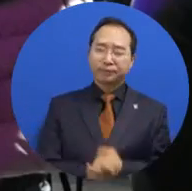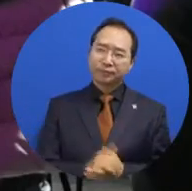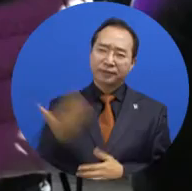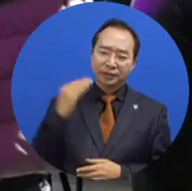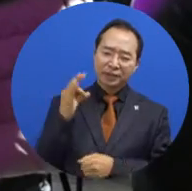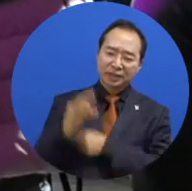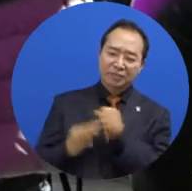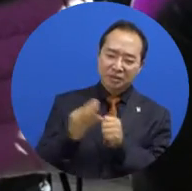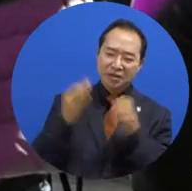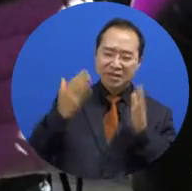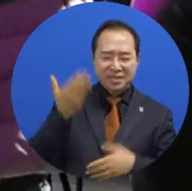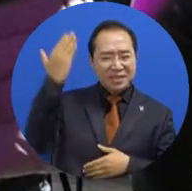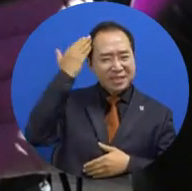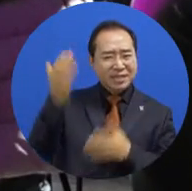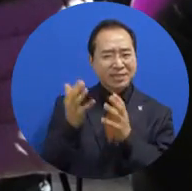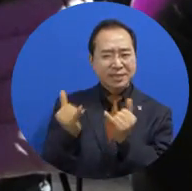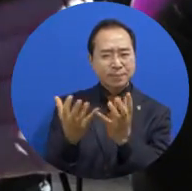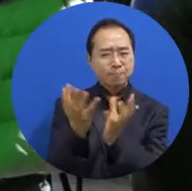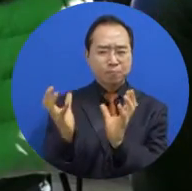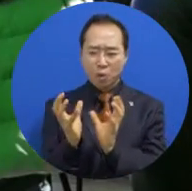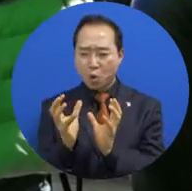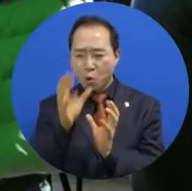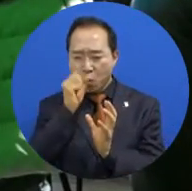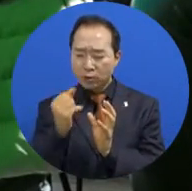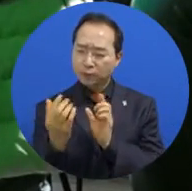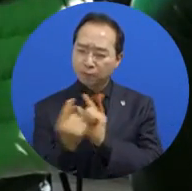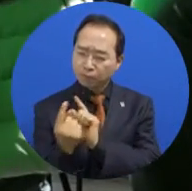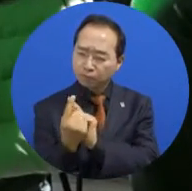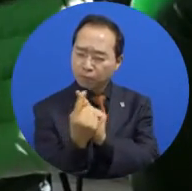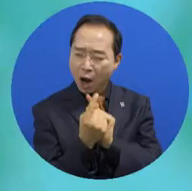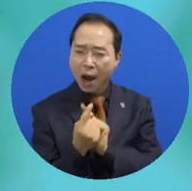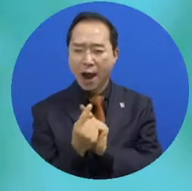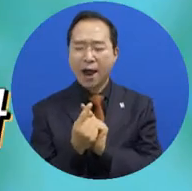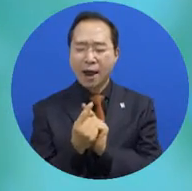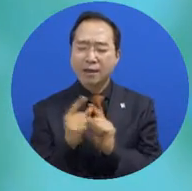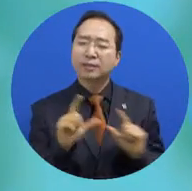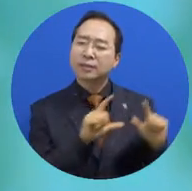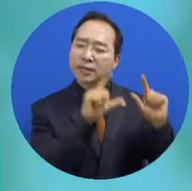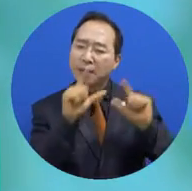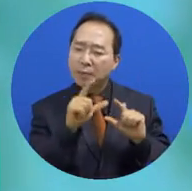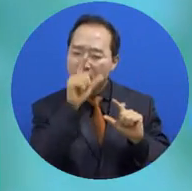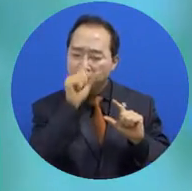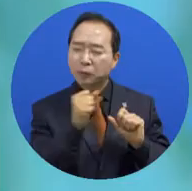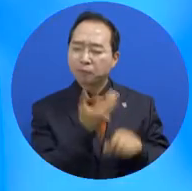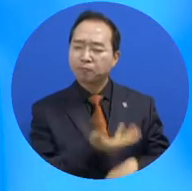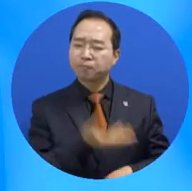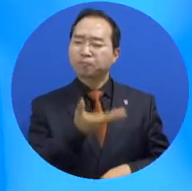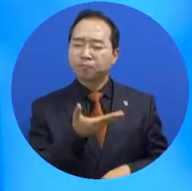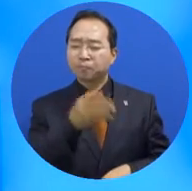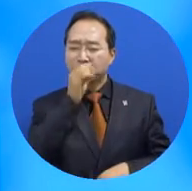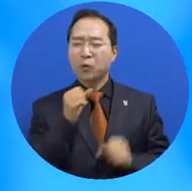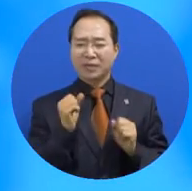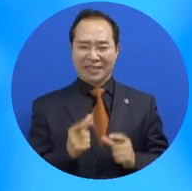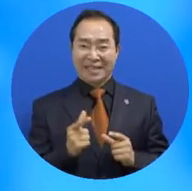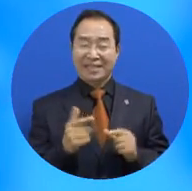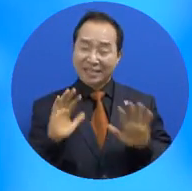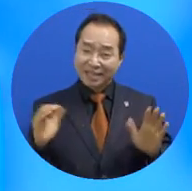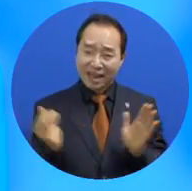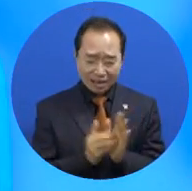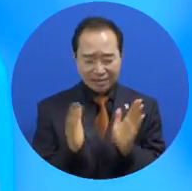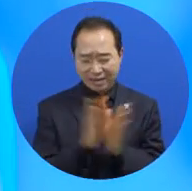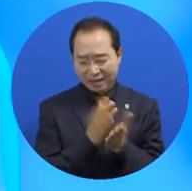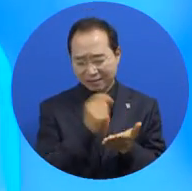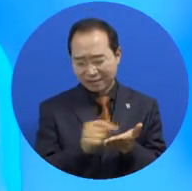지난 10여 년간 지식인 공동체에서 좋은 벗들을 만나 삶의 기회를 배웠다. 그동안 낸